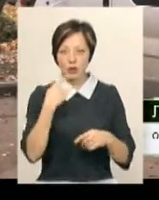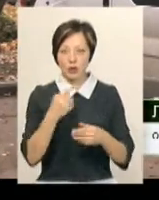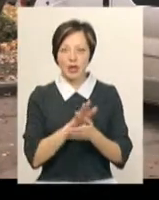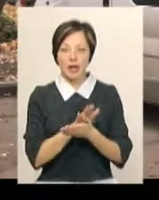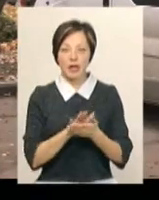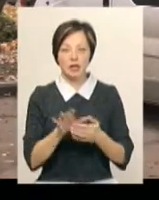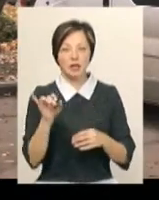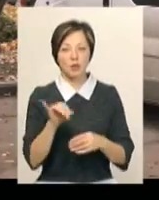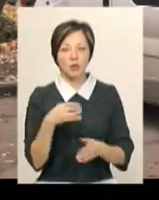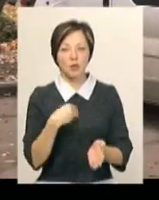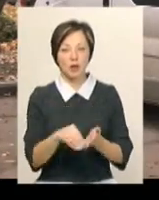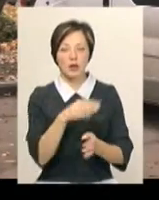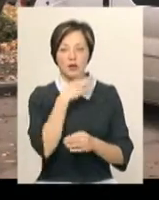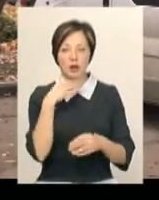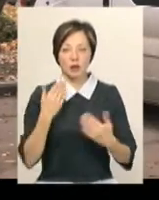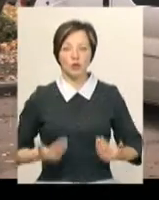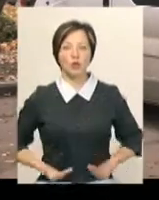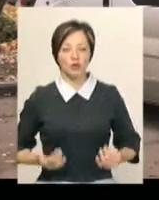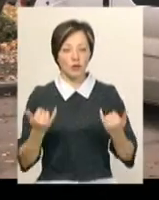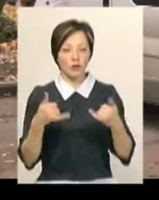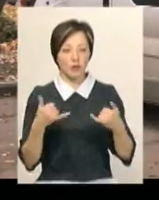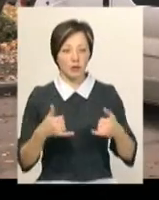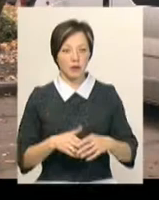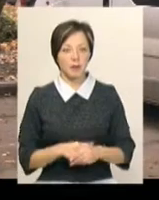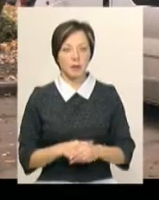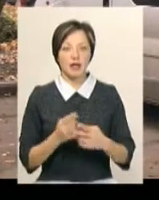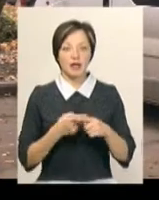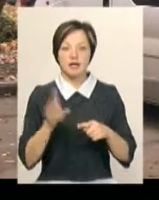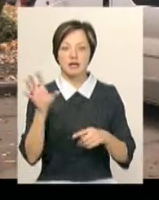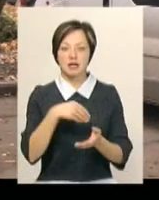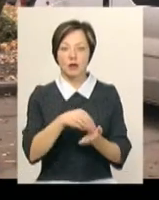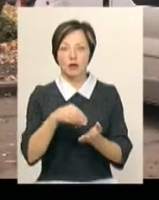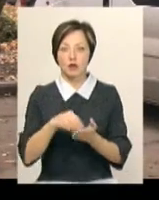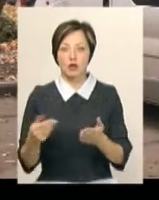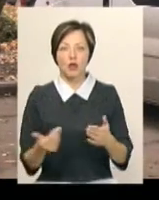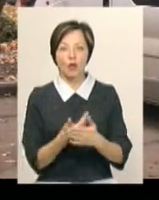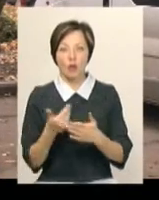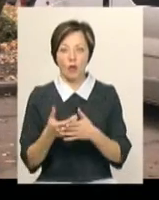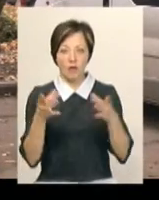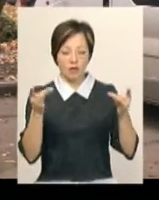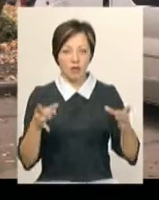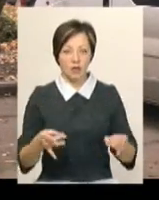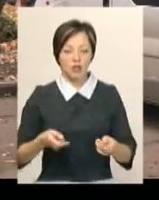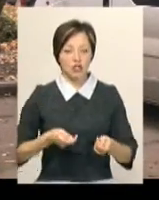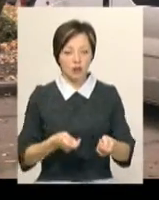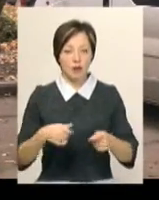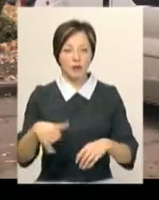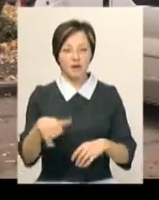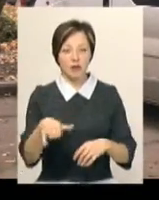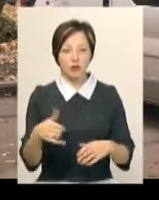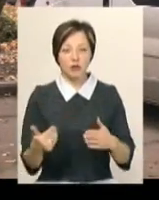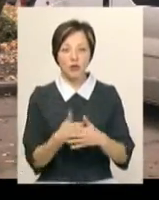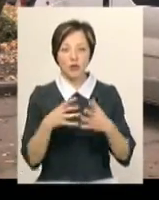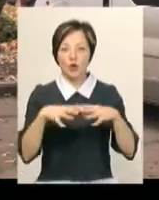гігієни і купили дуже багато побутової хімії. Це все, що ми закупили абсолютно нове. Навіть швабри, відра,